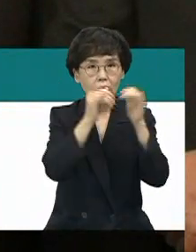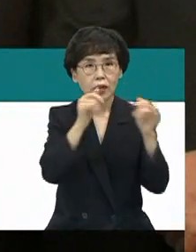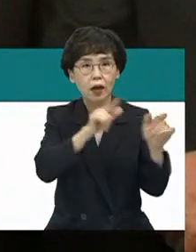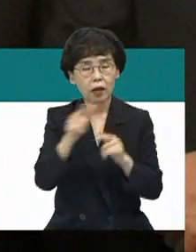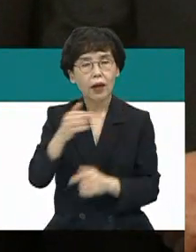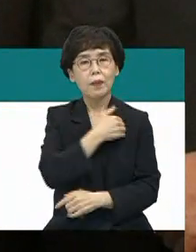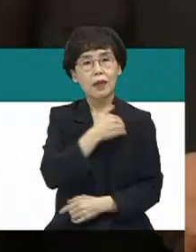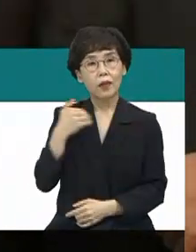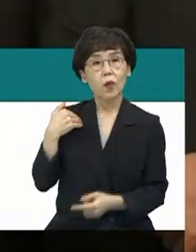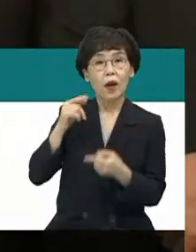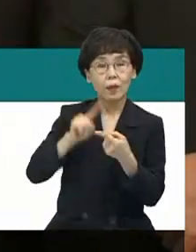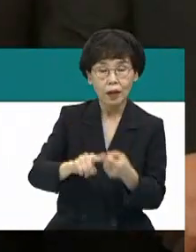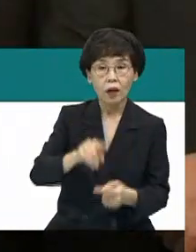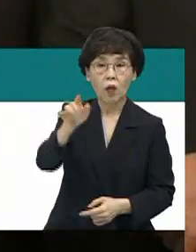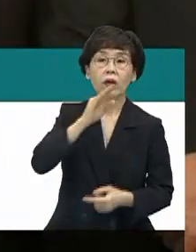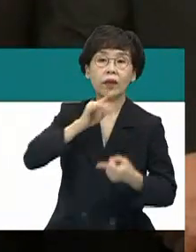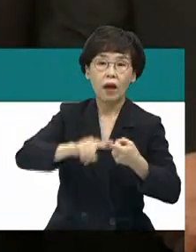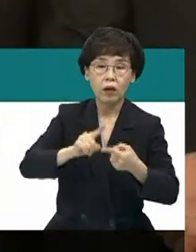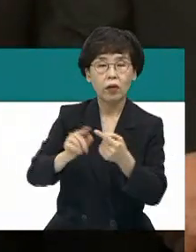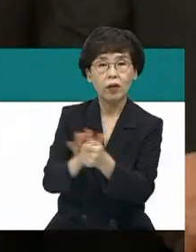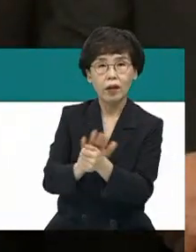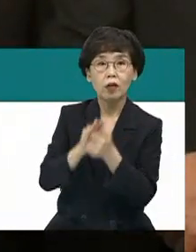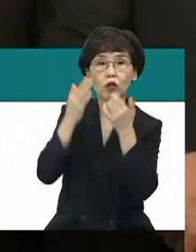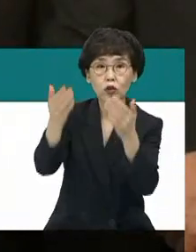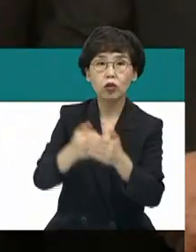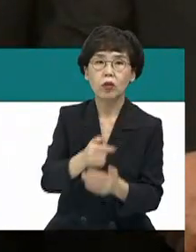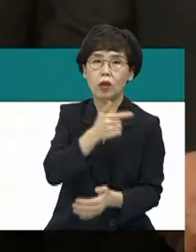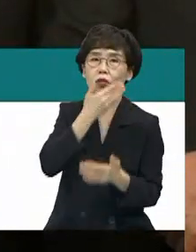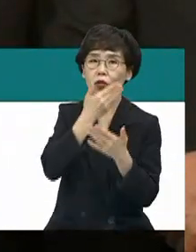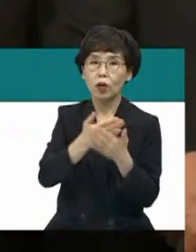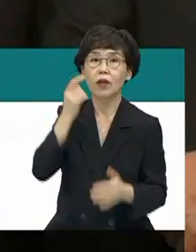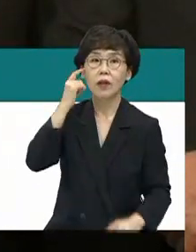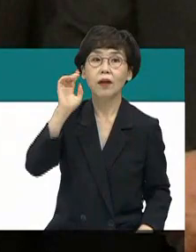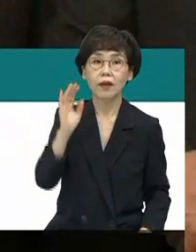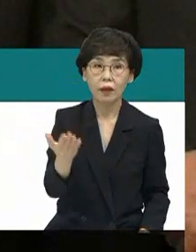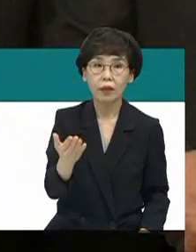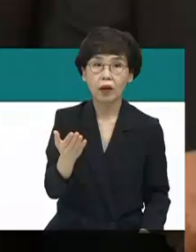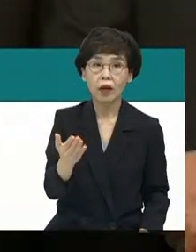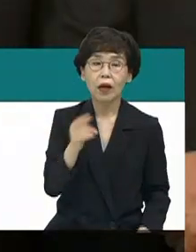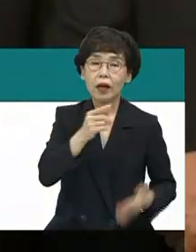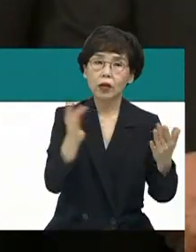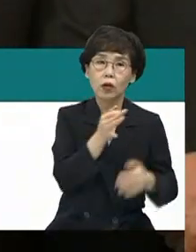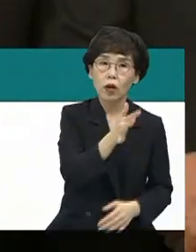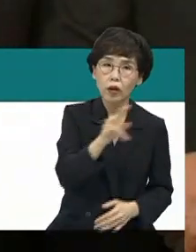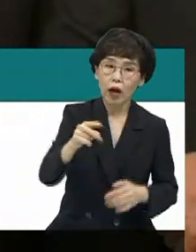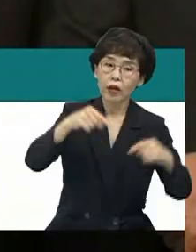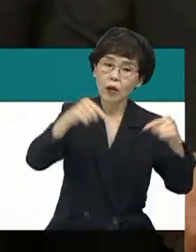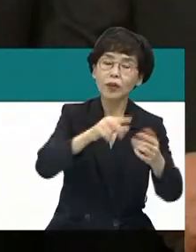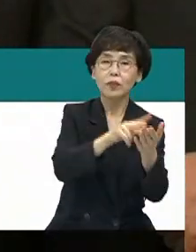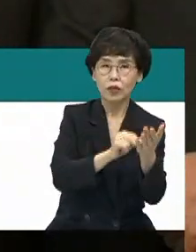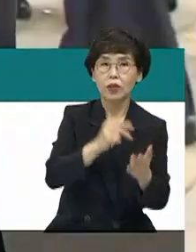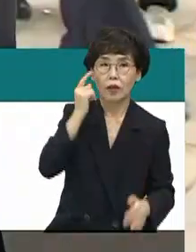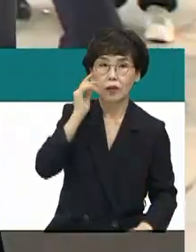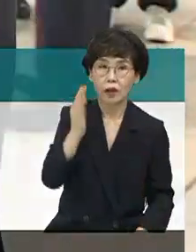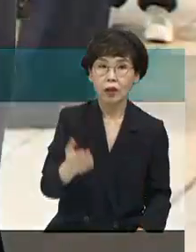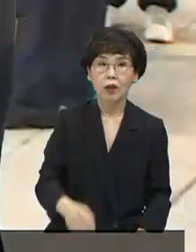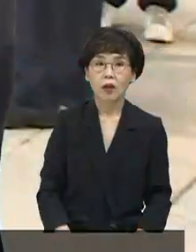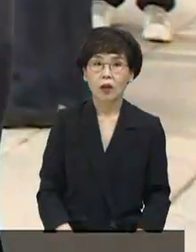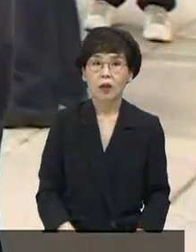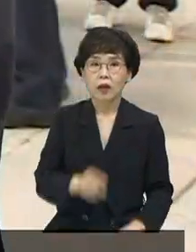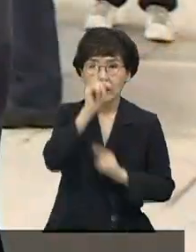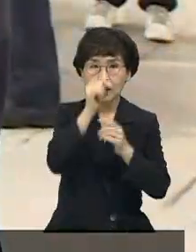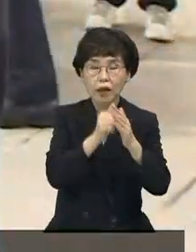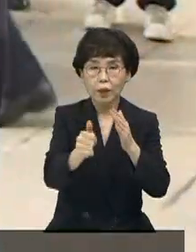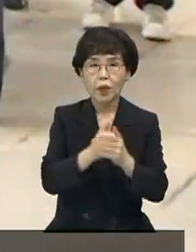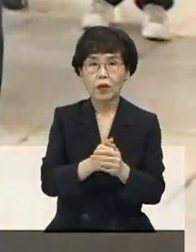흡족할 만한 또는 그리고 합당한 대우를 하는 것이 굉장히 중요할 것이다. 그래서 이것도 여야 협치한 대상일 것이다 이렇게 봅니다. 이